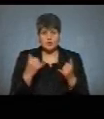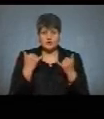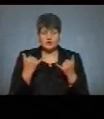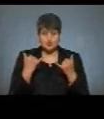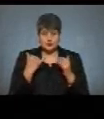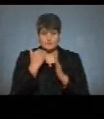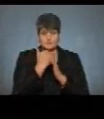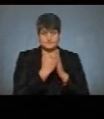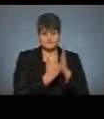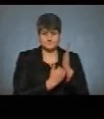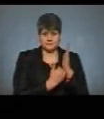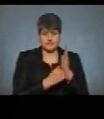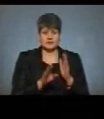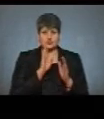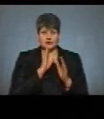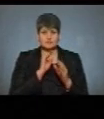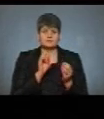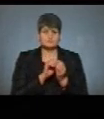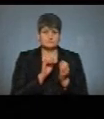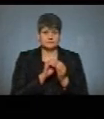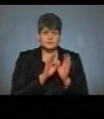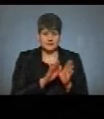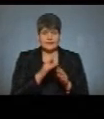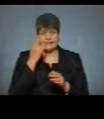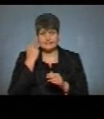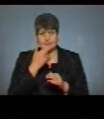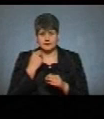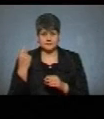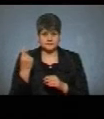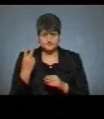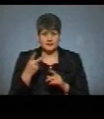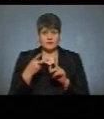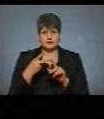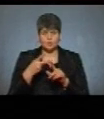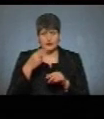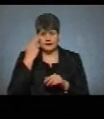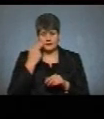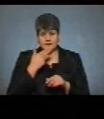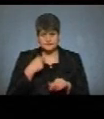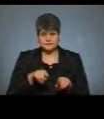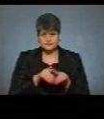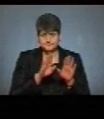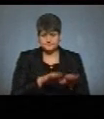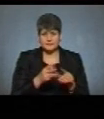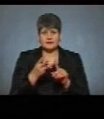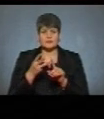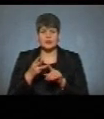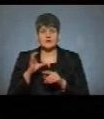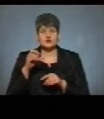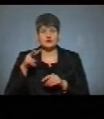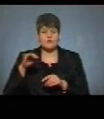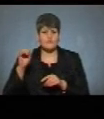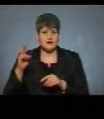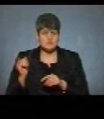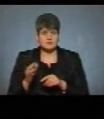серед жінок перша трійка не змінилась. На першому місці італійка Доротея Вірер, на другому – італійка Ліза Вітоці і на третьому – словацька